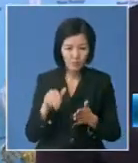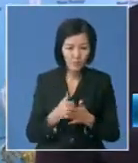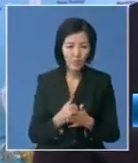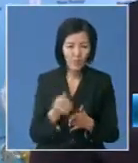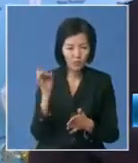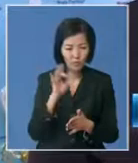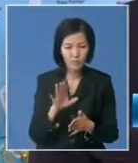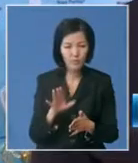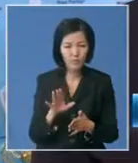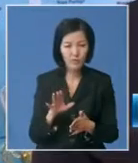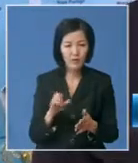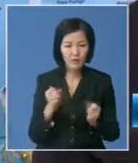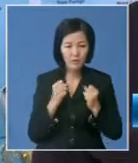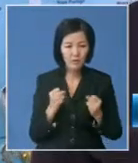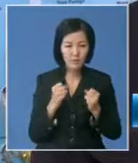поколение